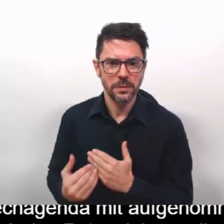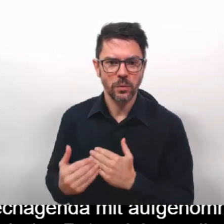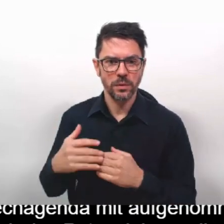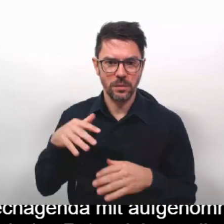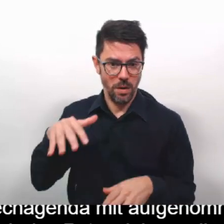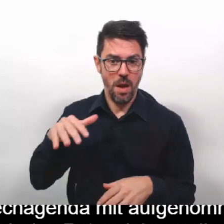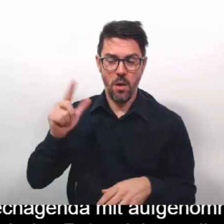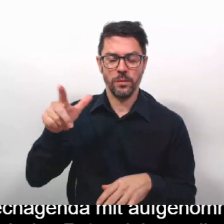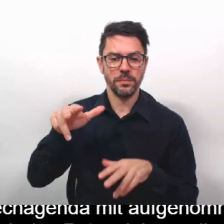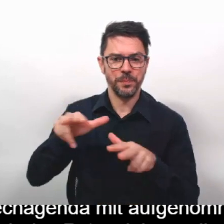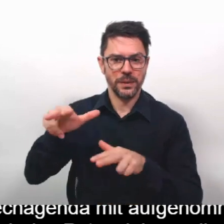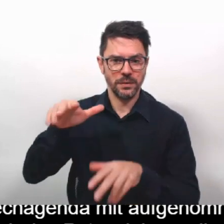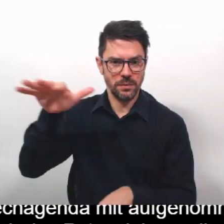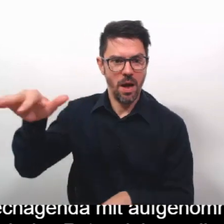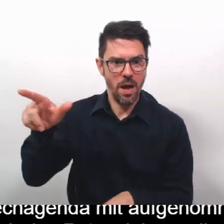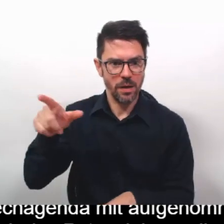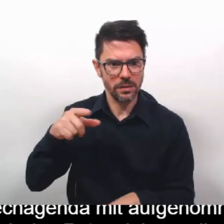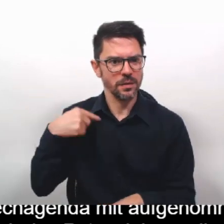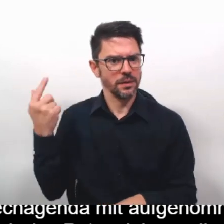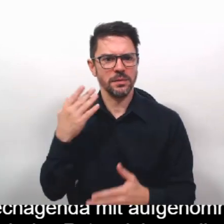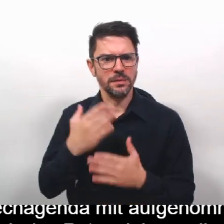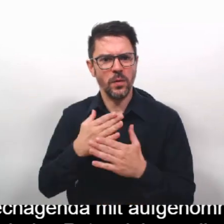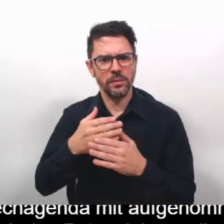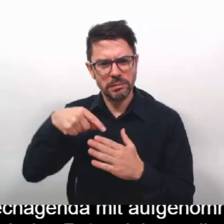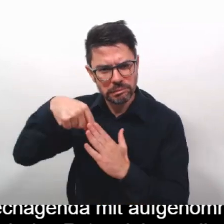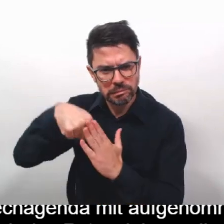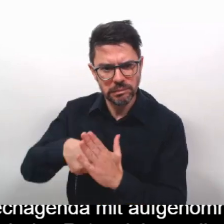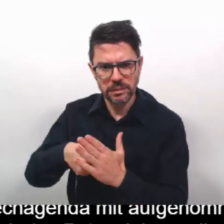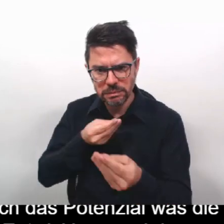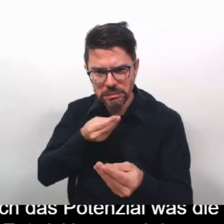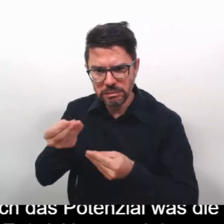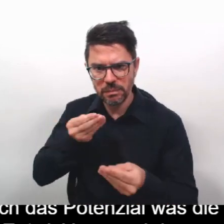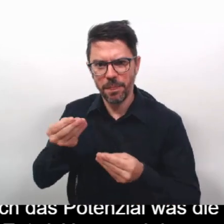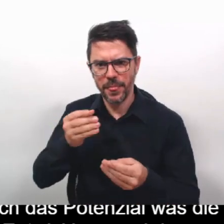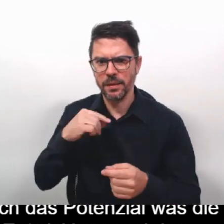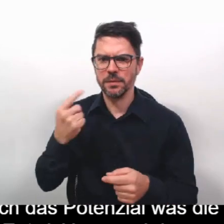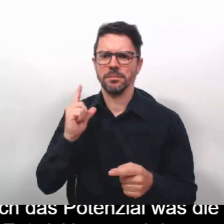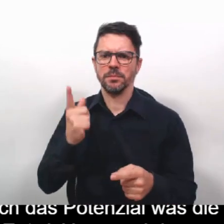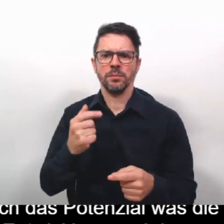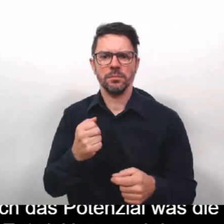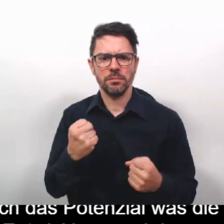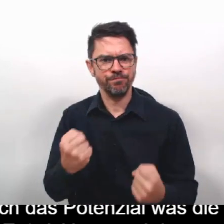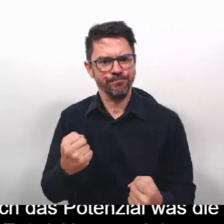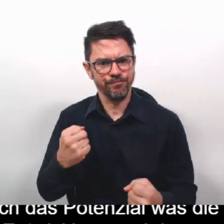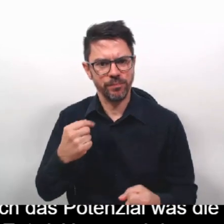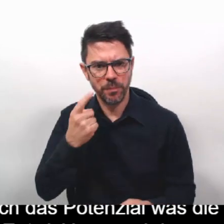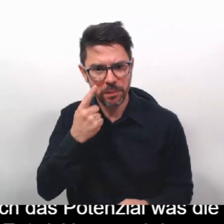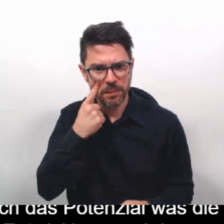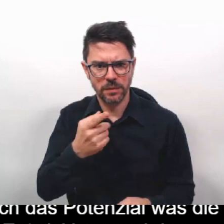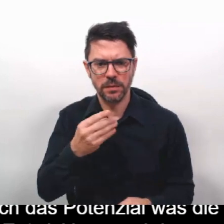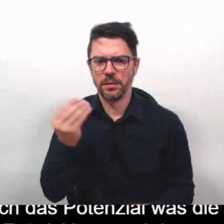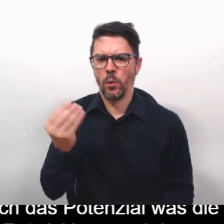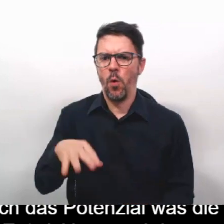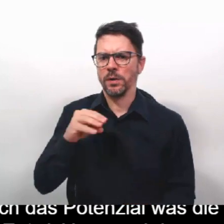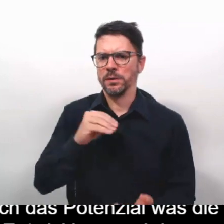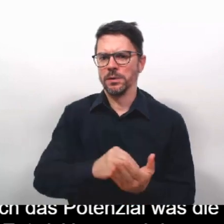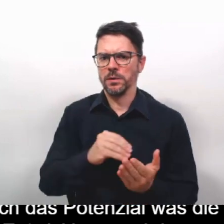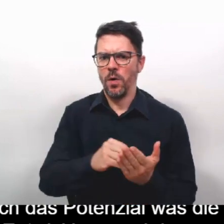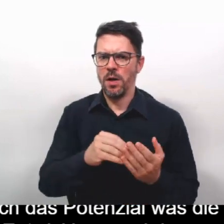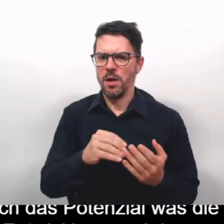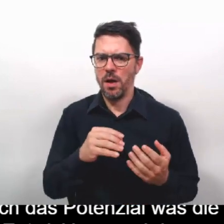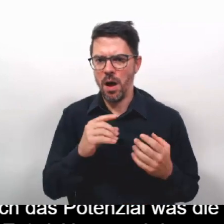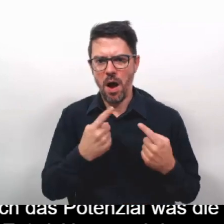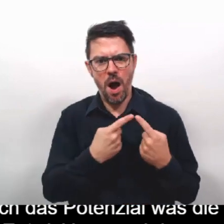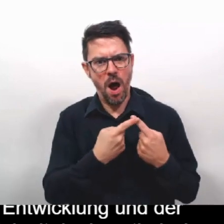anders für die Zukunft sichtbar sein. Vieles wurde schon genannt, wo sich die Kunsthochschulen entsprechend anhängen